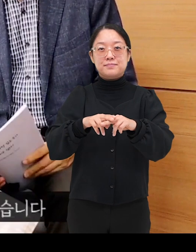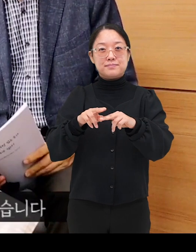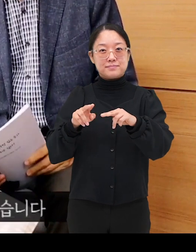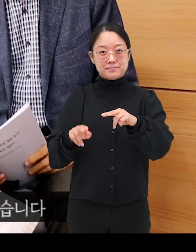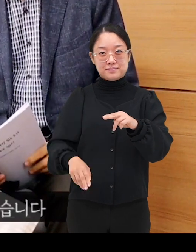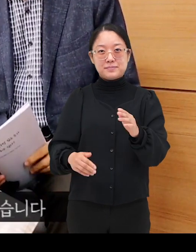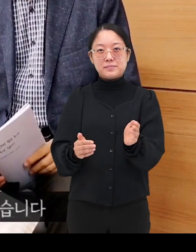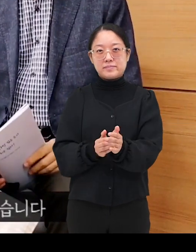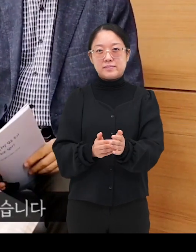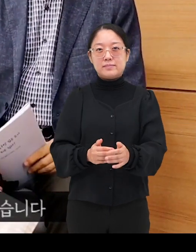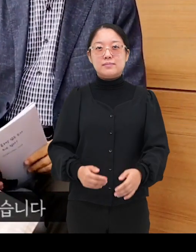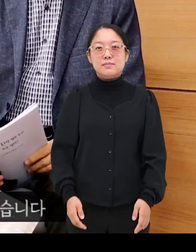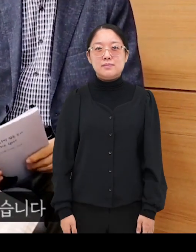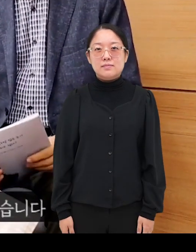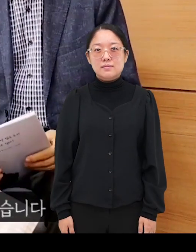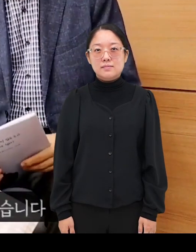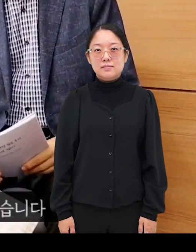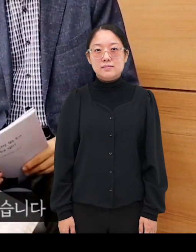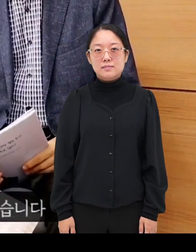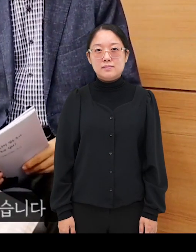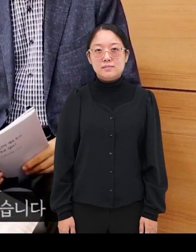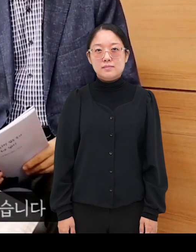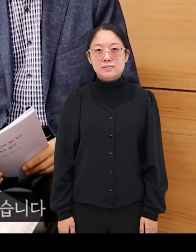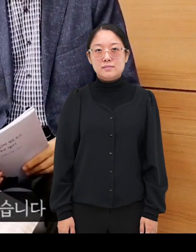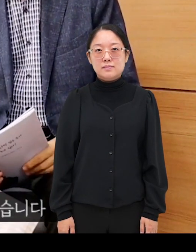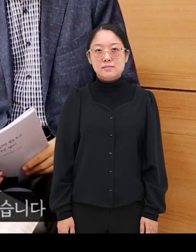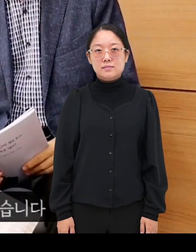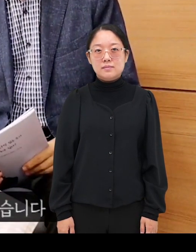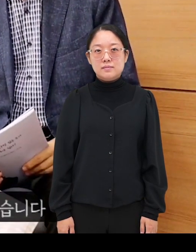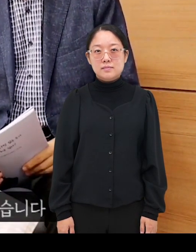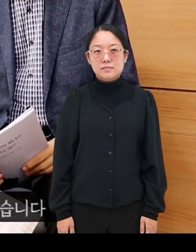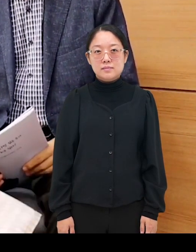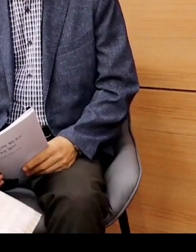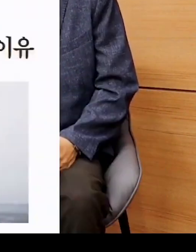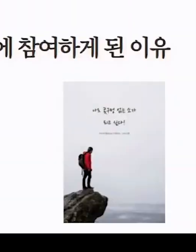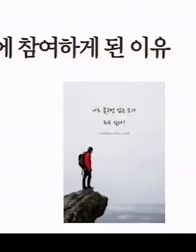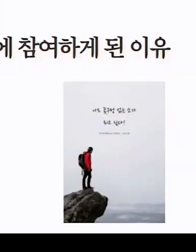대기업에서 35년 동안 일하다가 정년 퇴직했습니다.